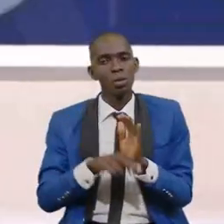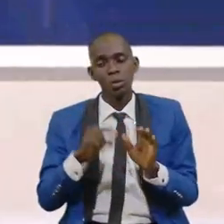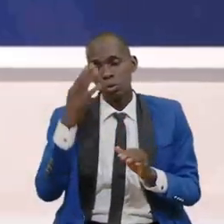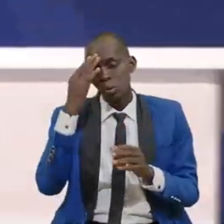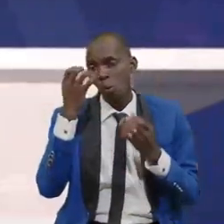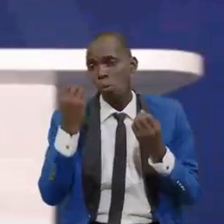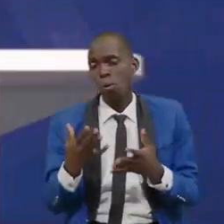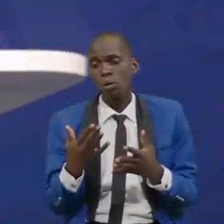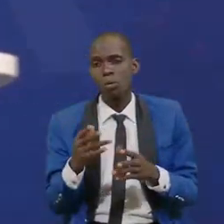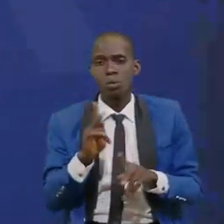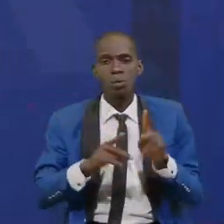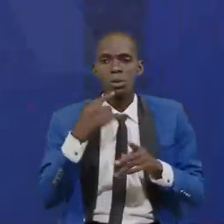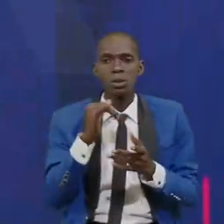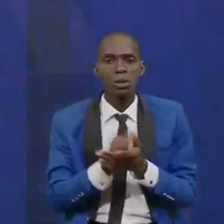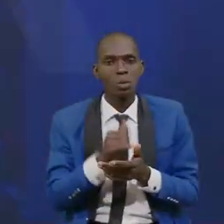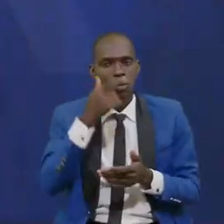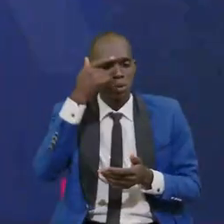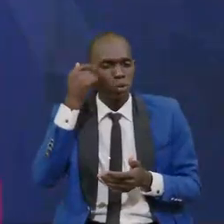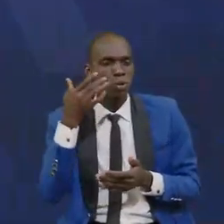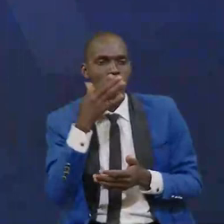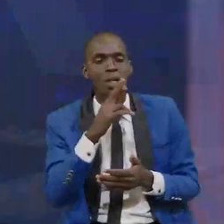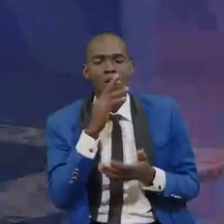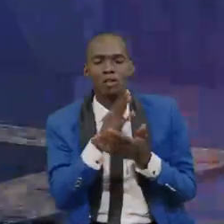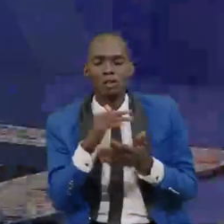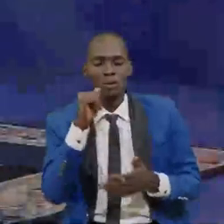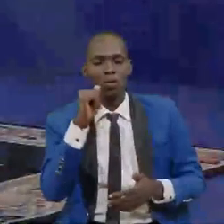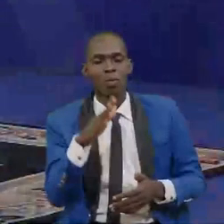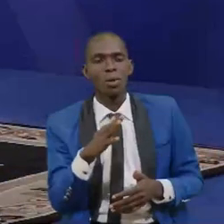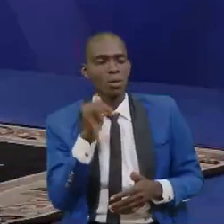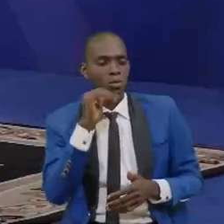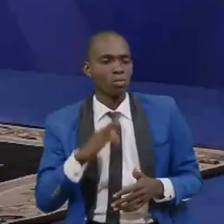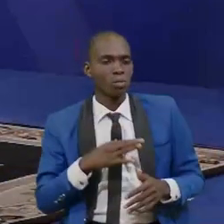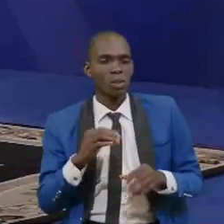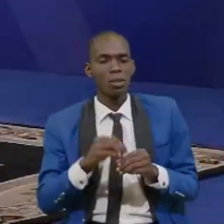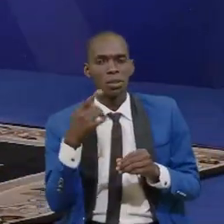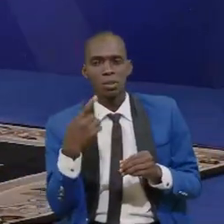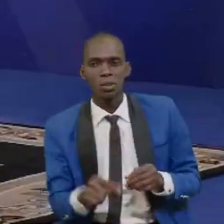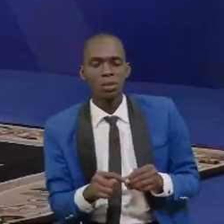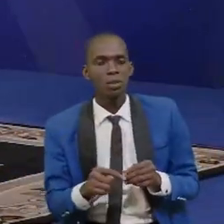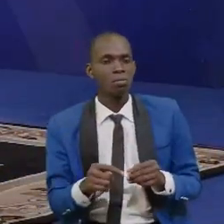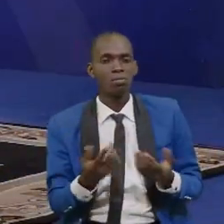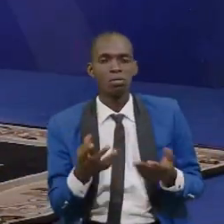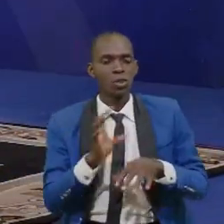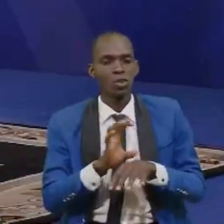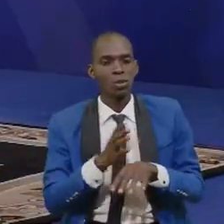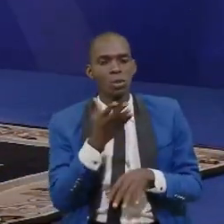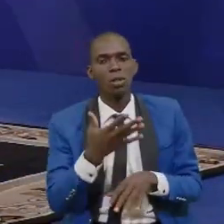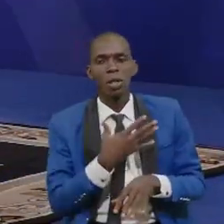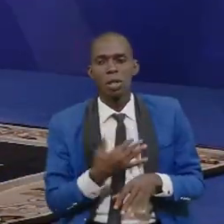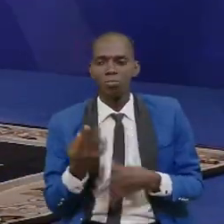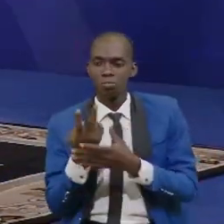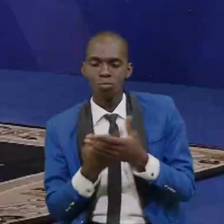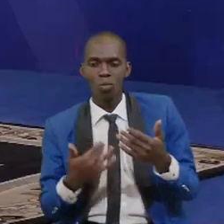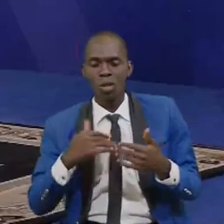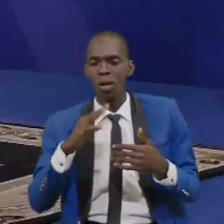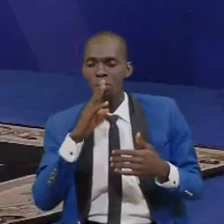cela? Parce qu'il y a certaines jeunes dames dans l'assemblée là-bas avec qui il se souillait et il